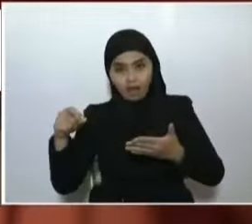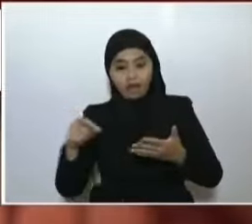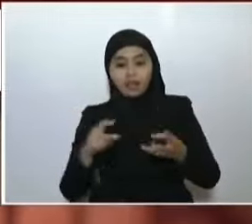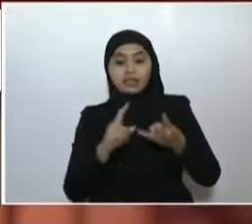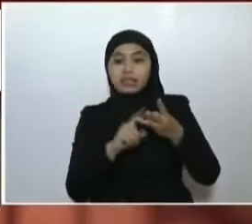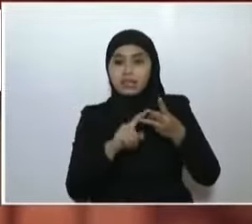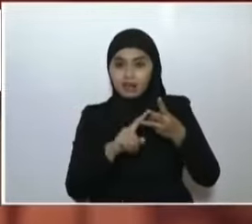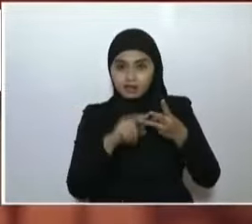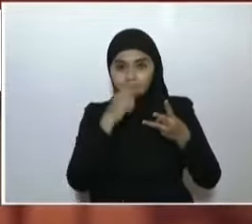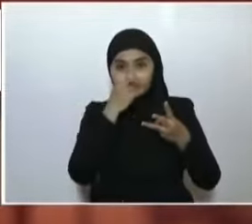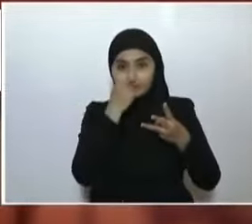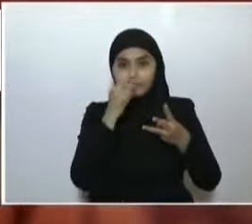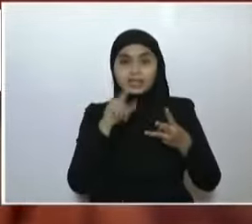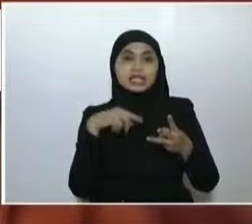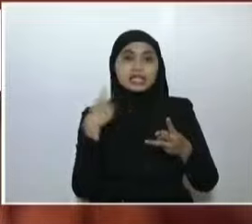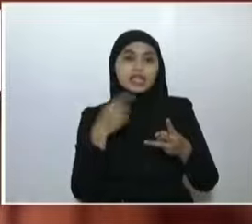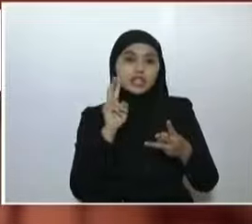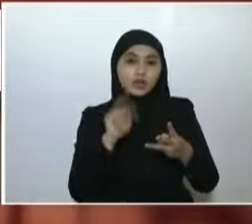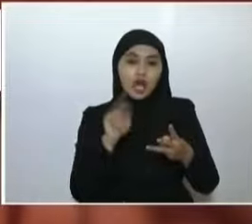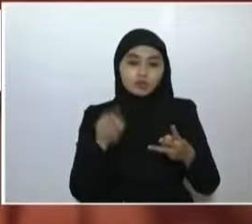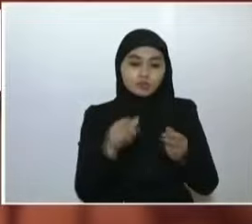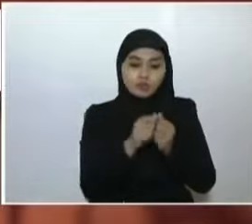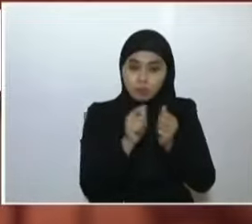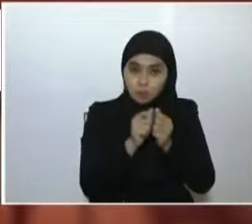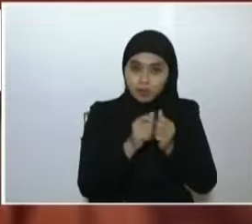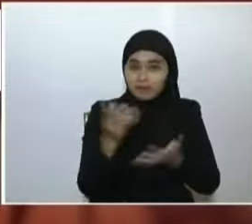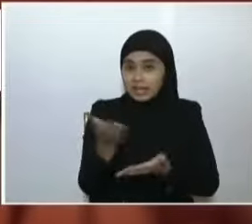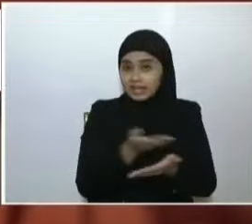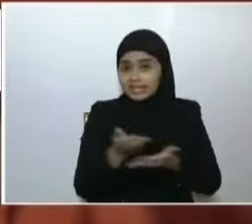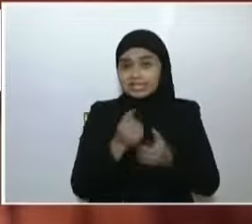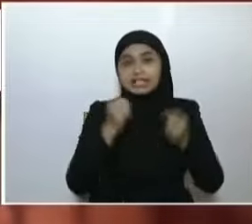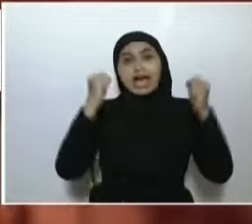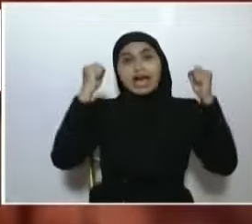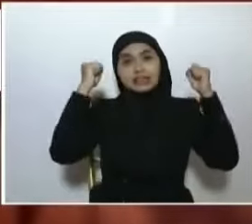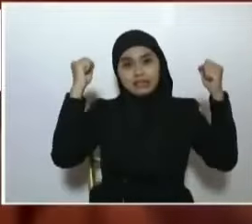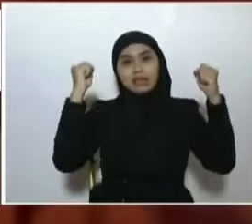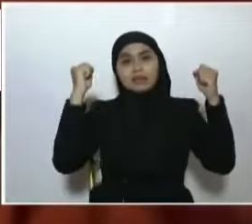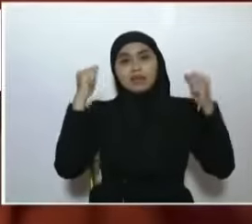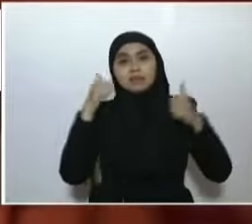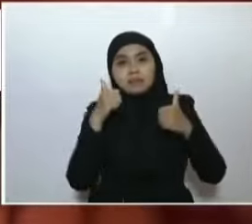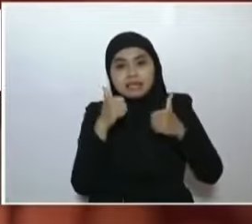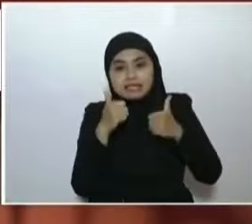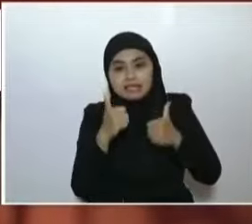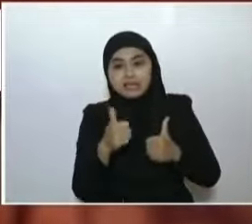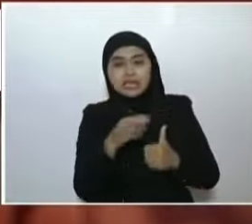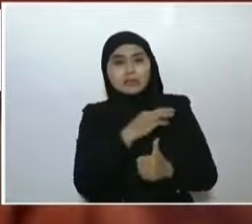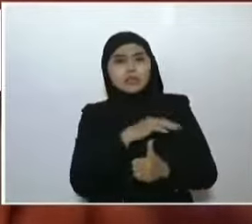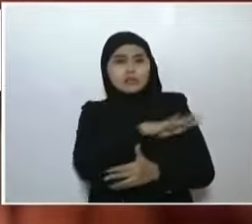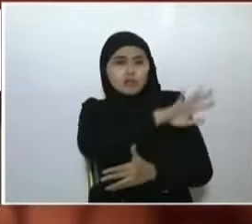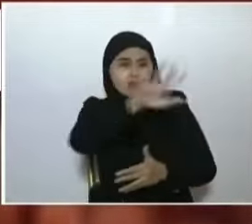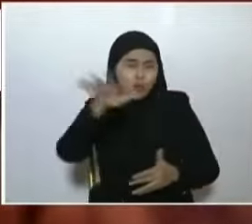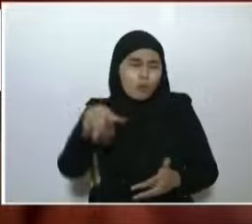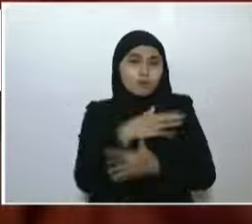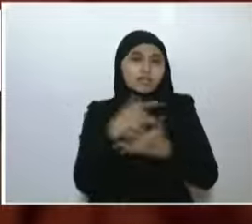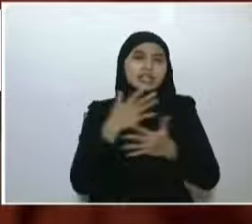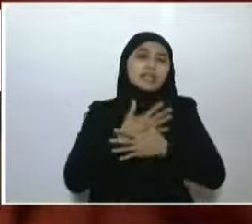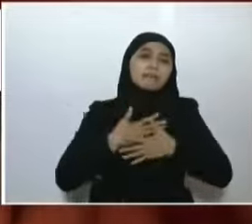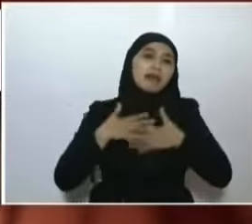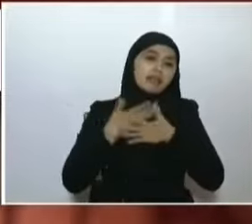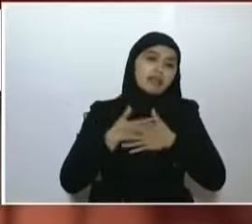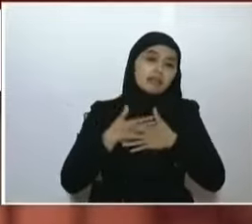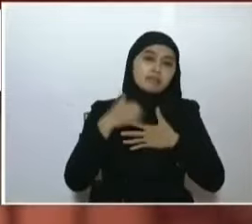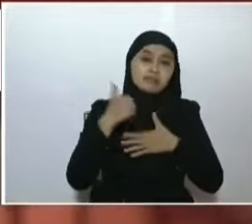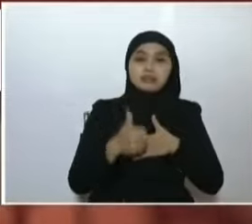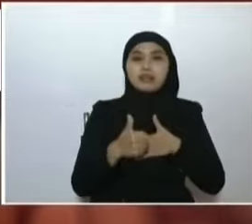ketiga adalah kita juga harus membuat fasilitas kesehatan yang bisa dinikmati oleh masyarakat layanan